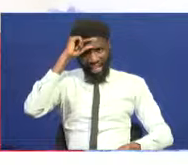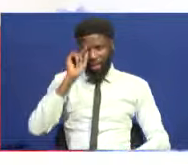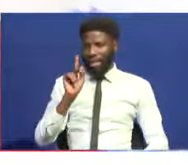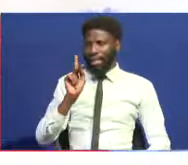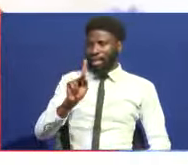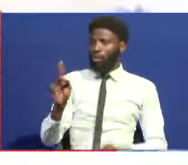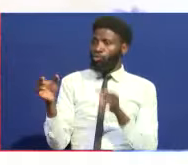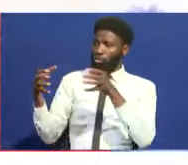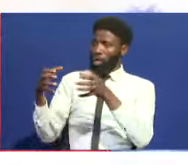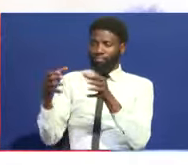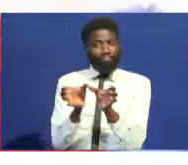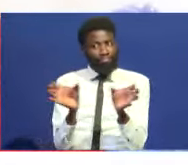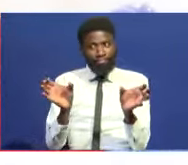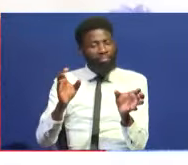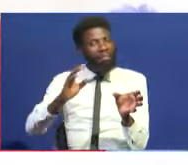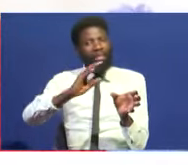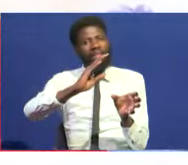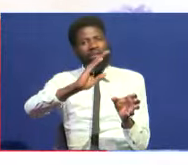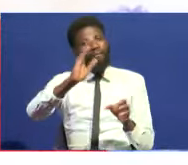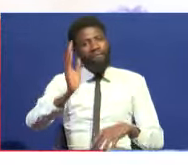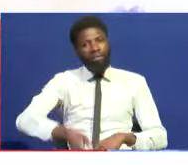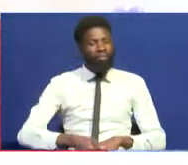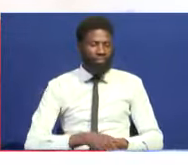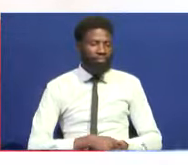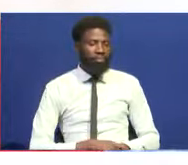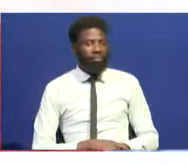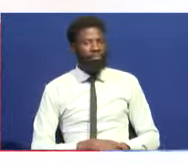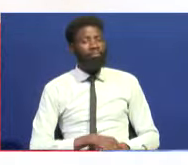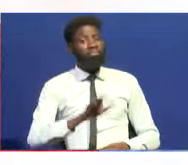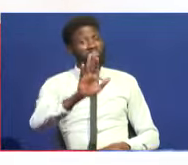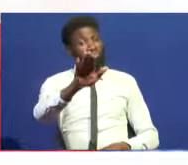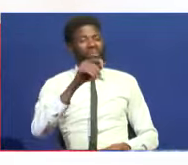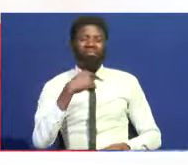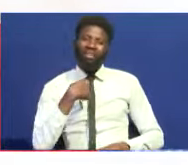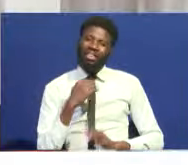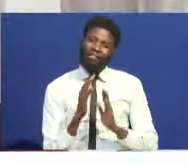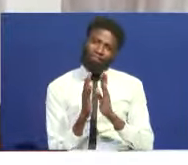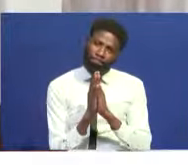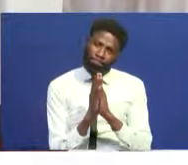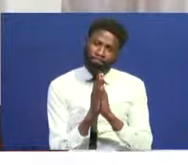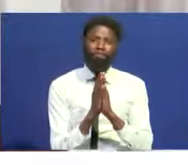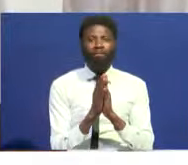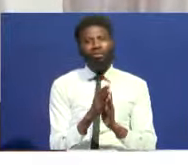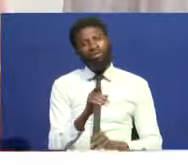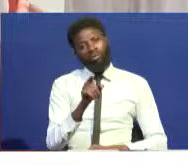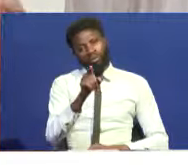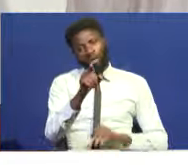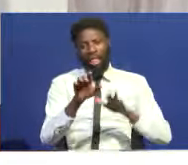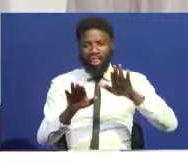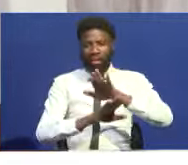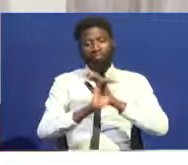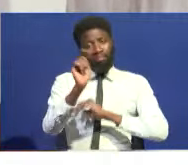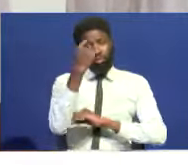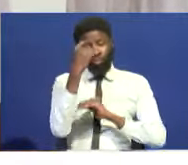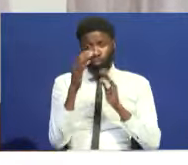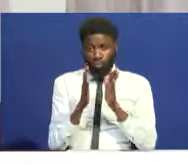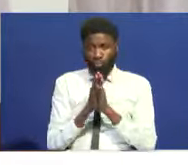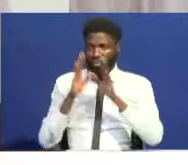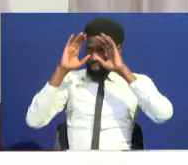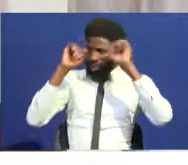kamwe. Ningeomba mkiwa na rais, muite vijana wetu, muite watu ya chama